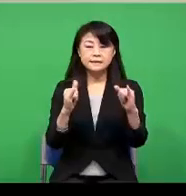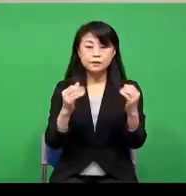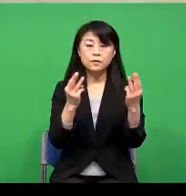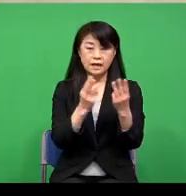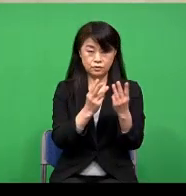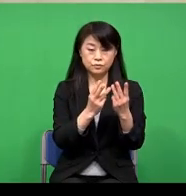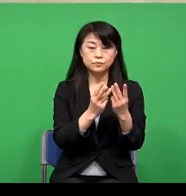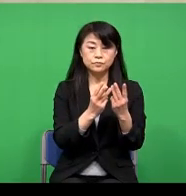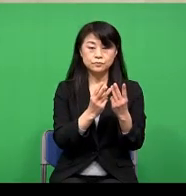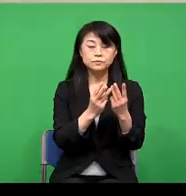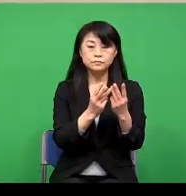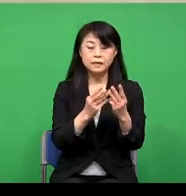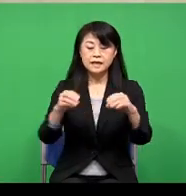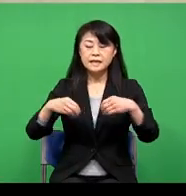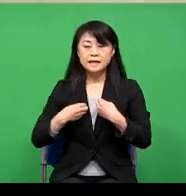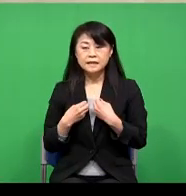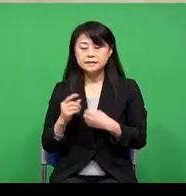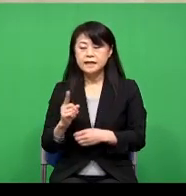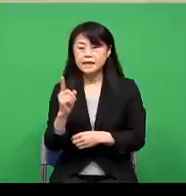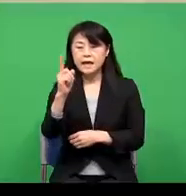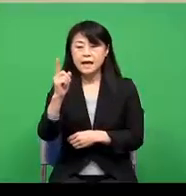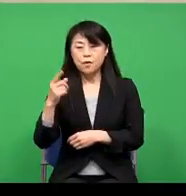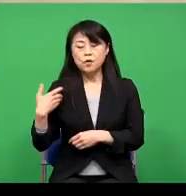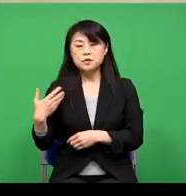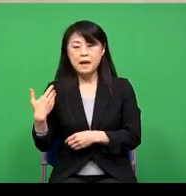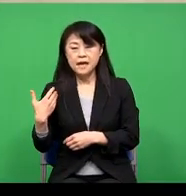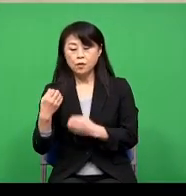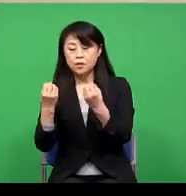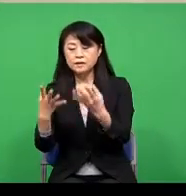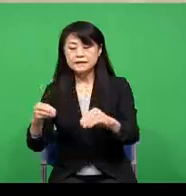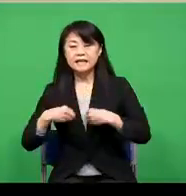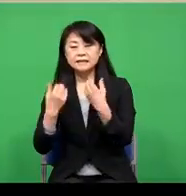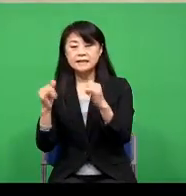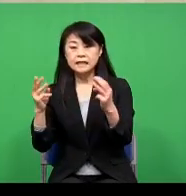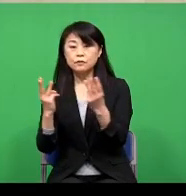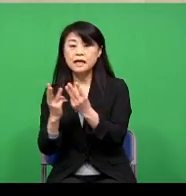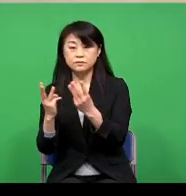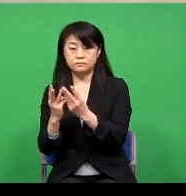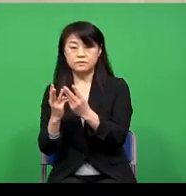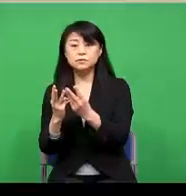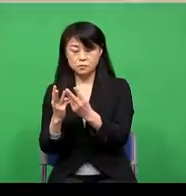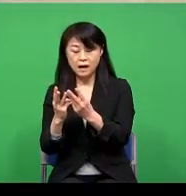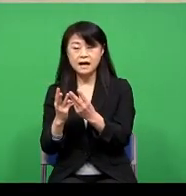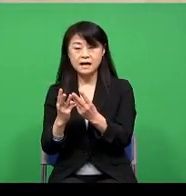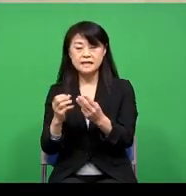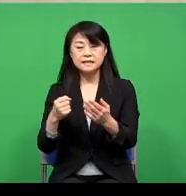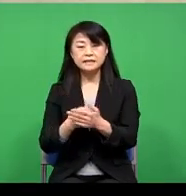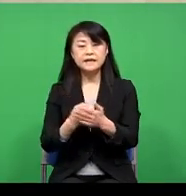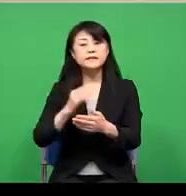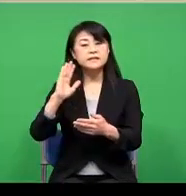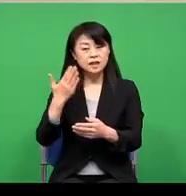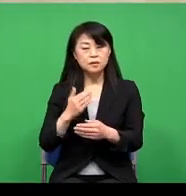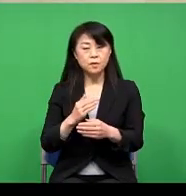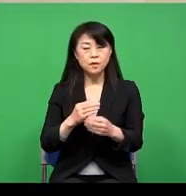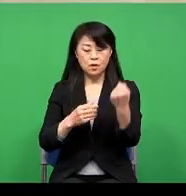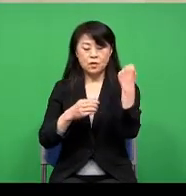。ただあの1つ目の入院者数、それから重症病者病床稼働率、